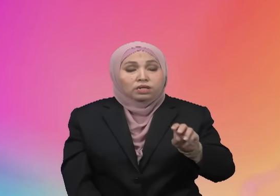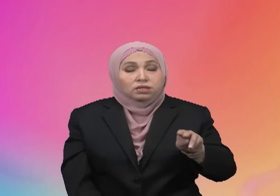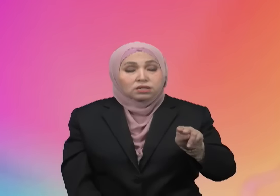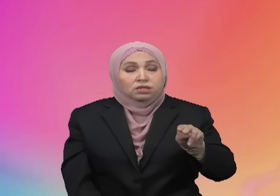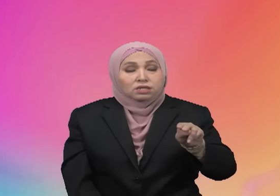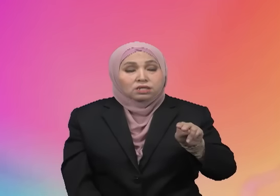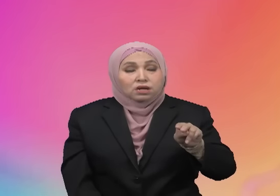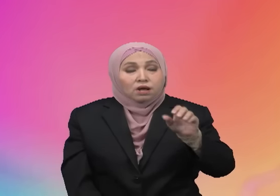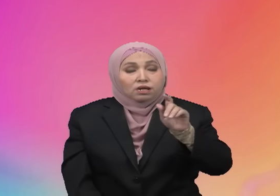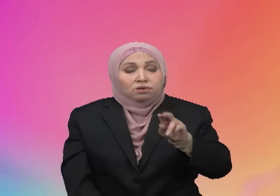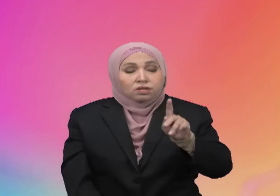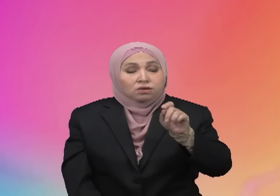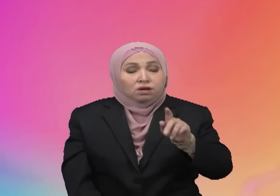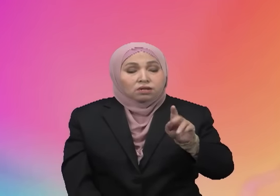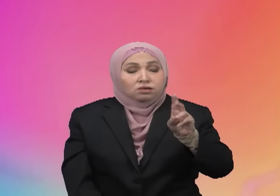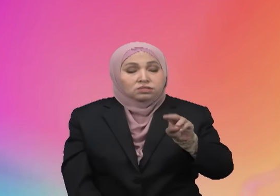aduwan